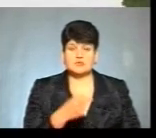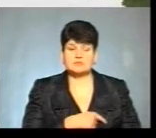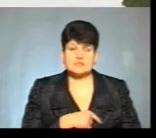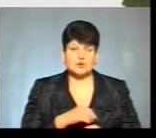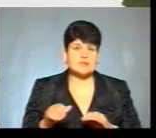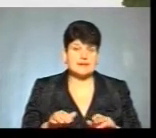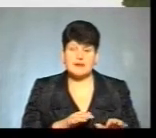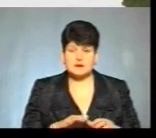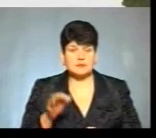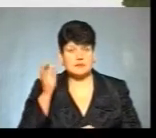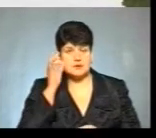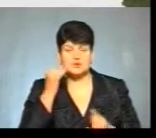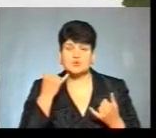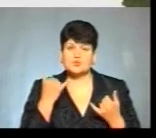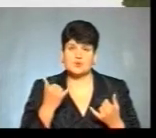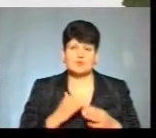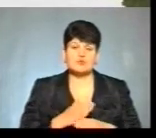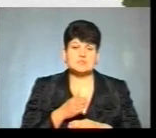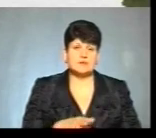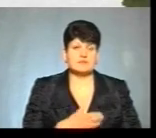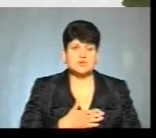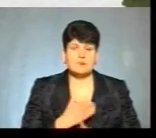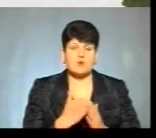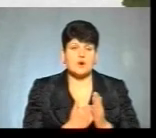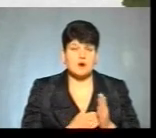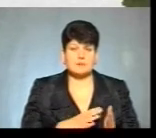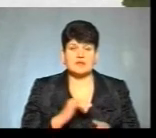діяльністю. Нагадаю, що сьогодні в гостях у нашій програмі